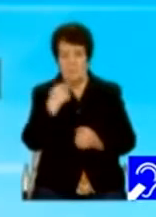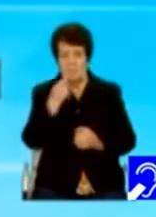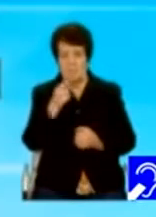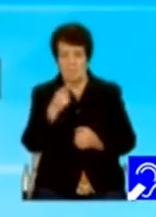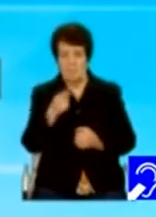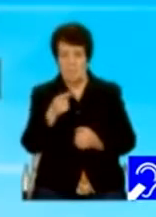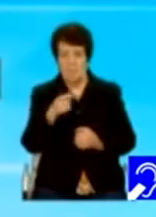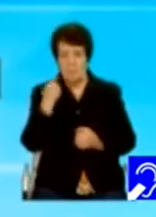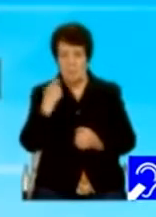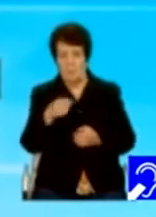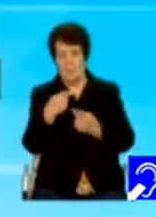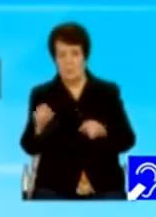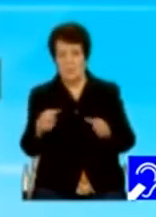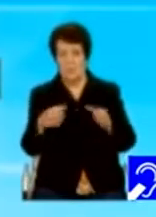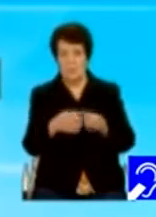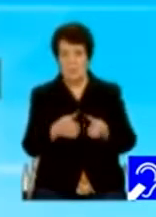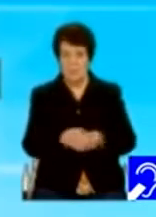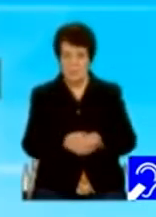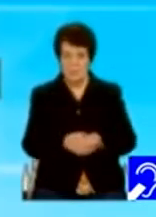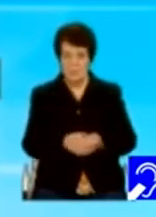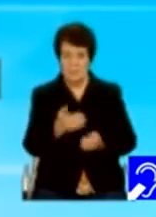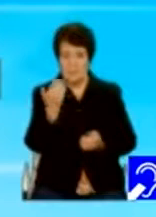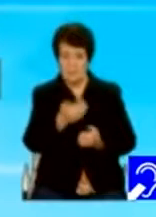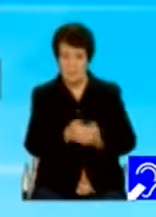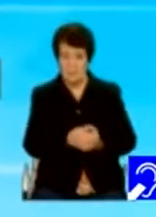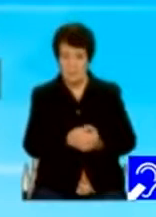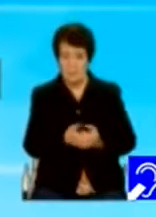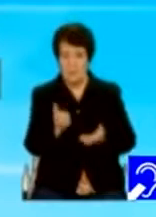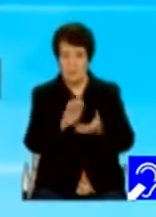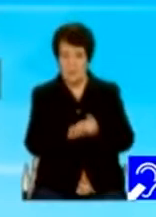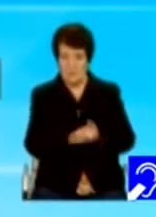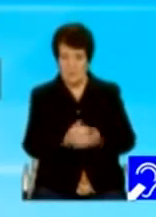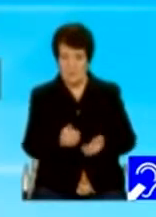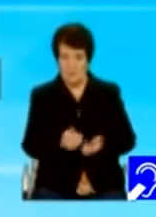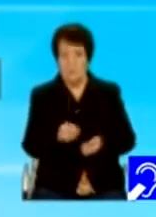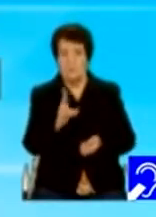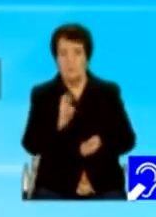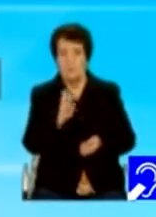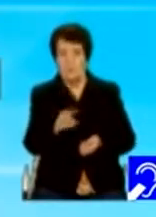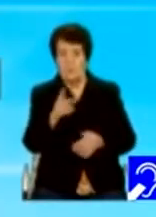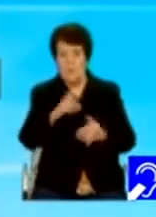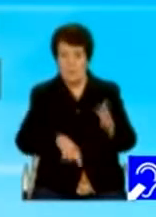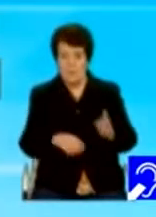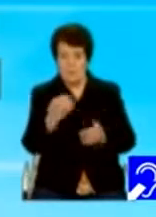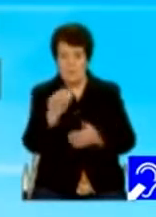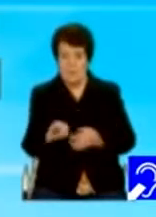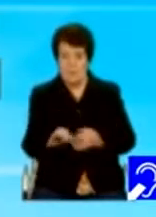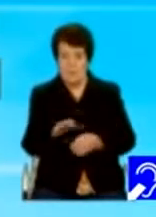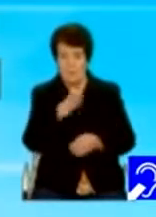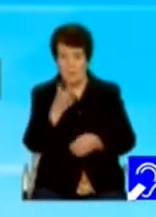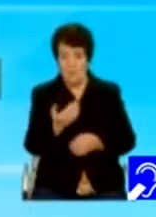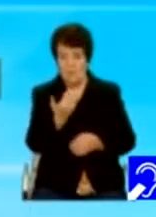în scop electoral pentru un alt partid? Simpatizații dumneavoastră cunoaște faptul dat. Și cum credeți că ei vă vor taxa?